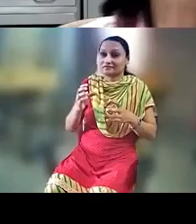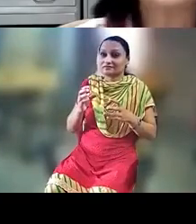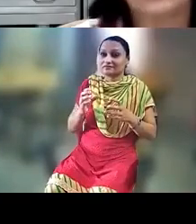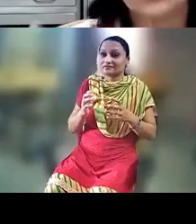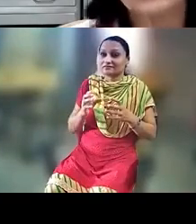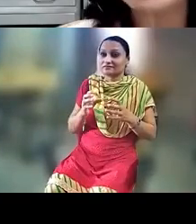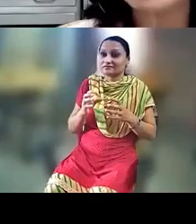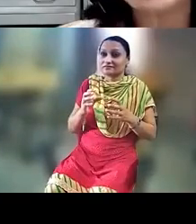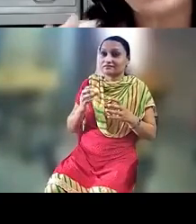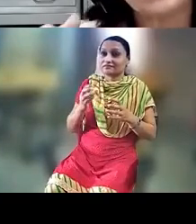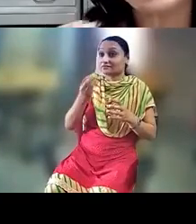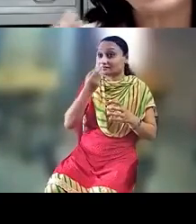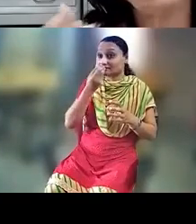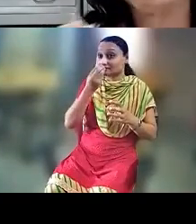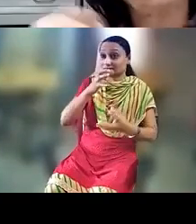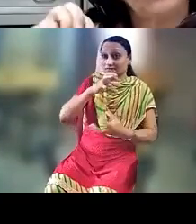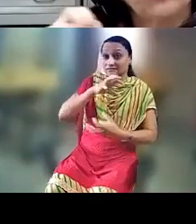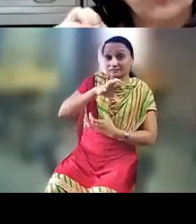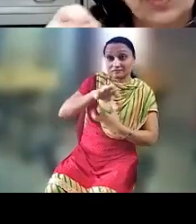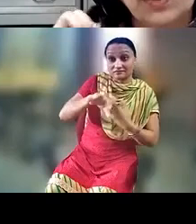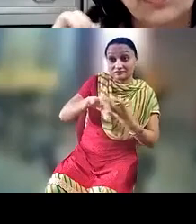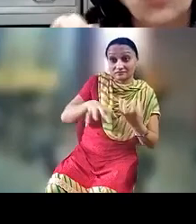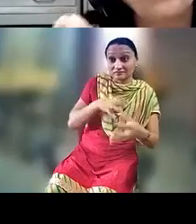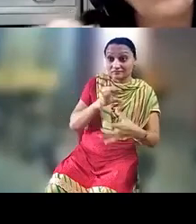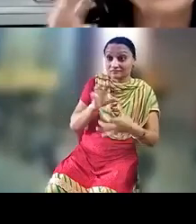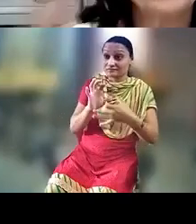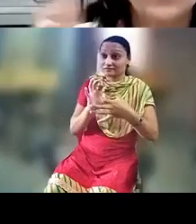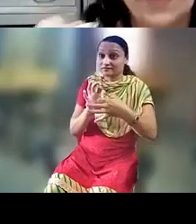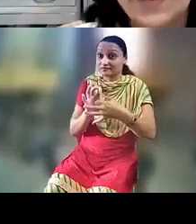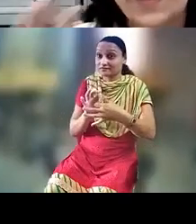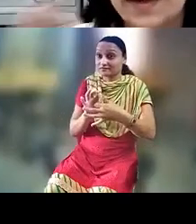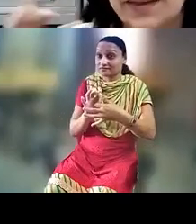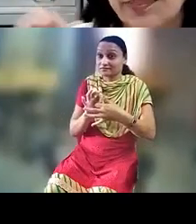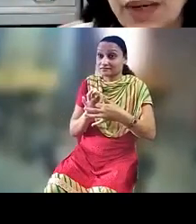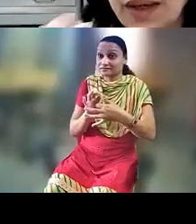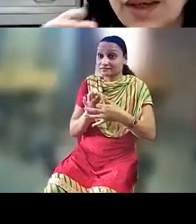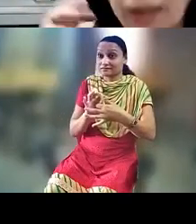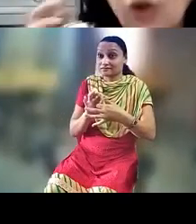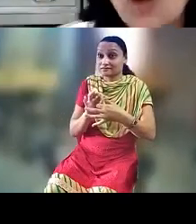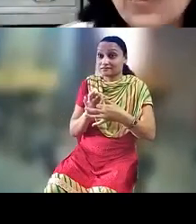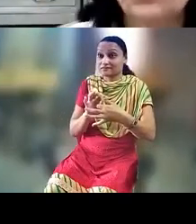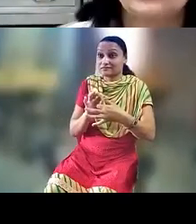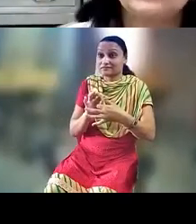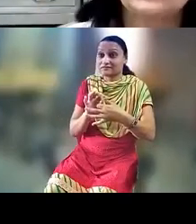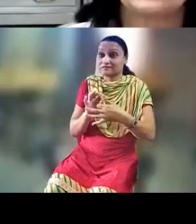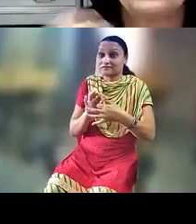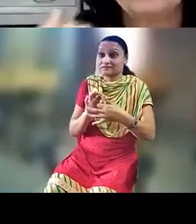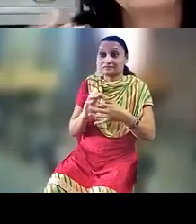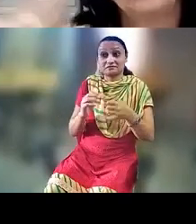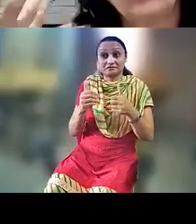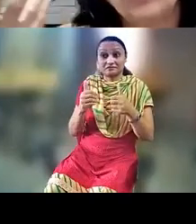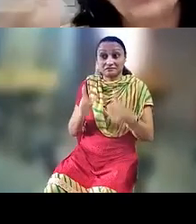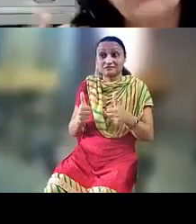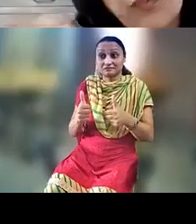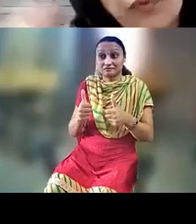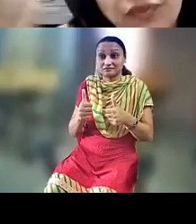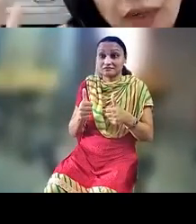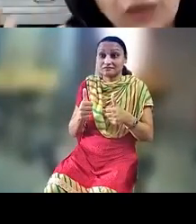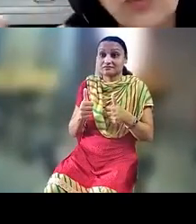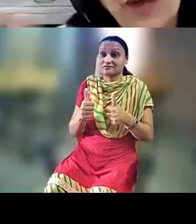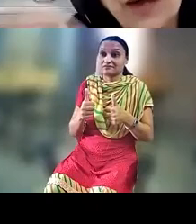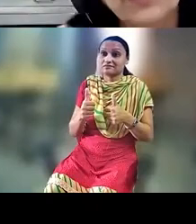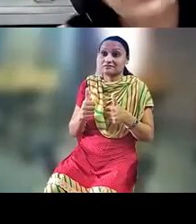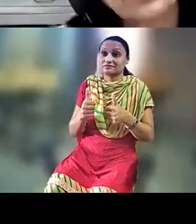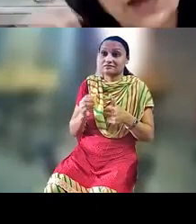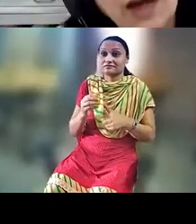डायफ्राम के साथ में जो रिसेप्टर्स हैं वो ओपियोड लाइक एंडोर्फिन्स रिलीज करते हैं और वो हमारा फील